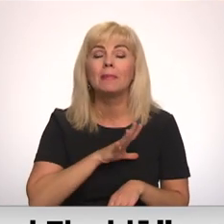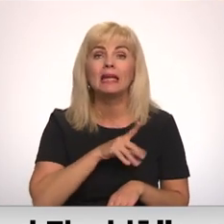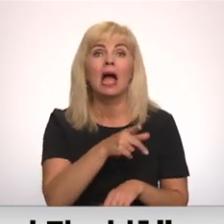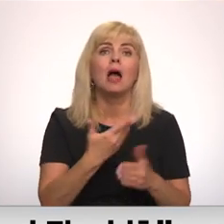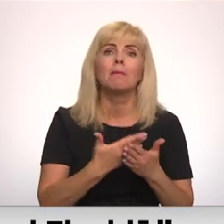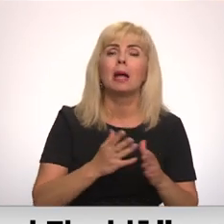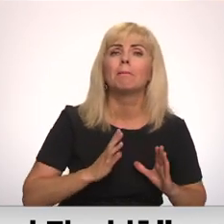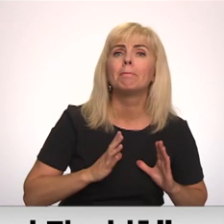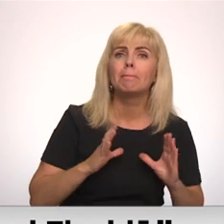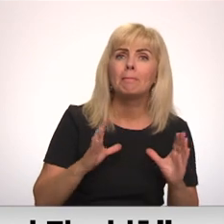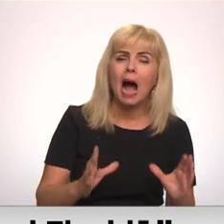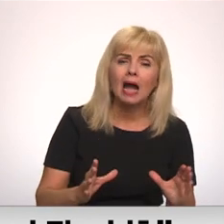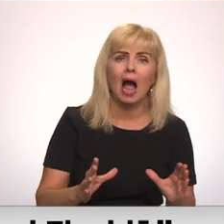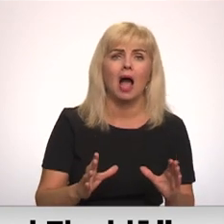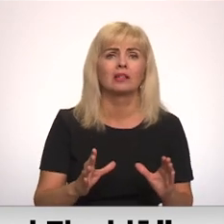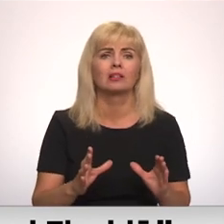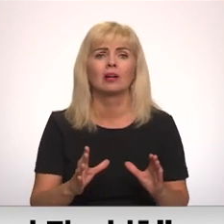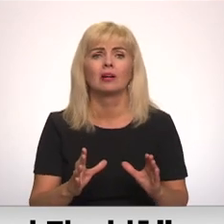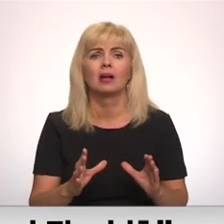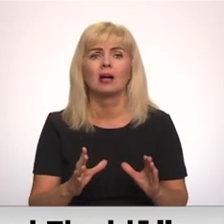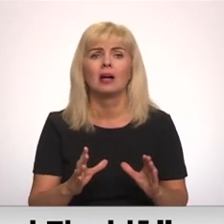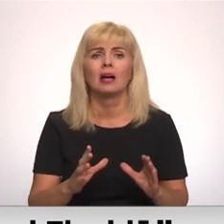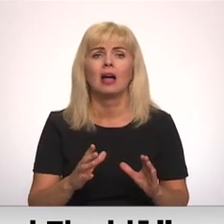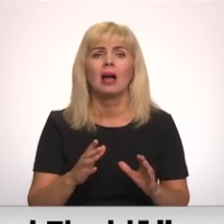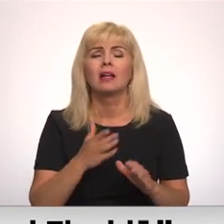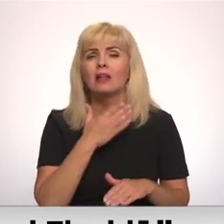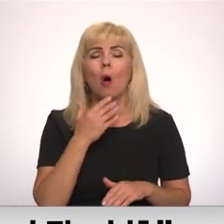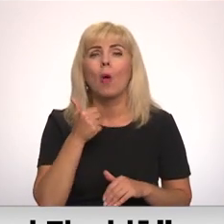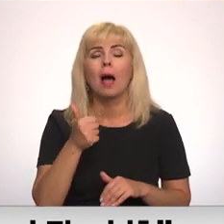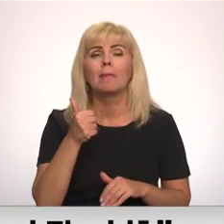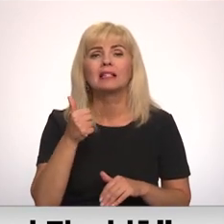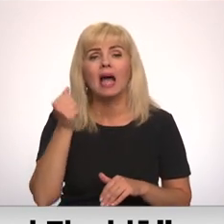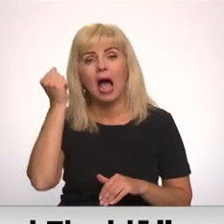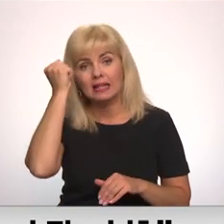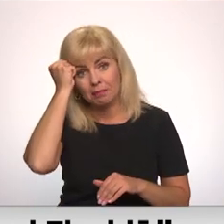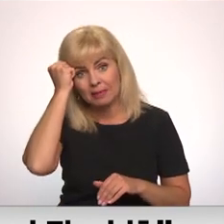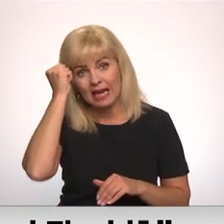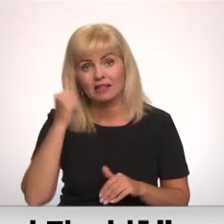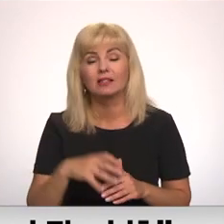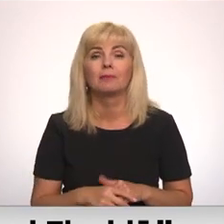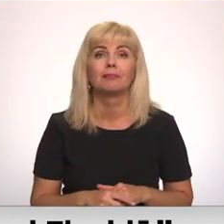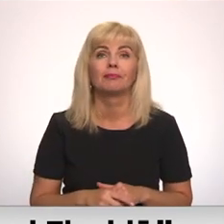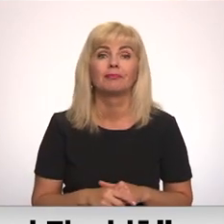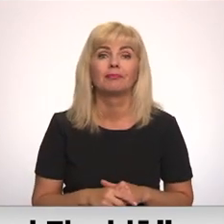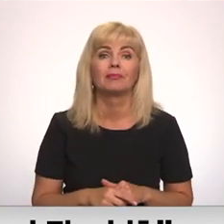bagās un tā un tā, bet tu nav labs atmiņas, tad nekā nav.